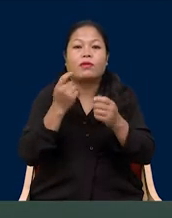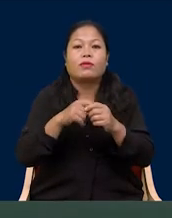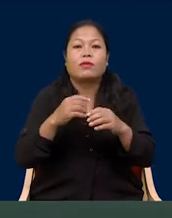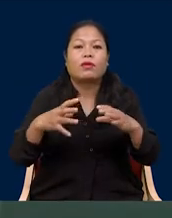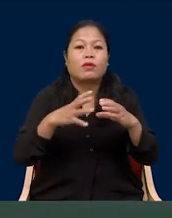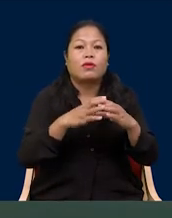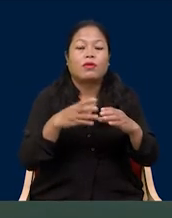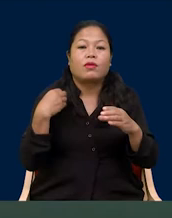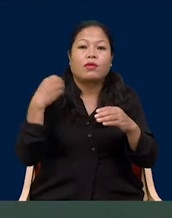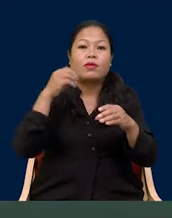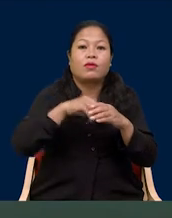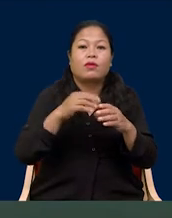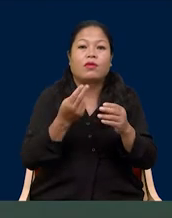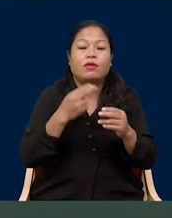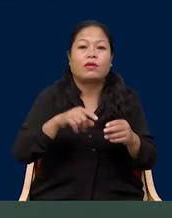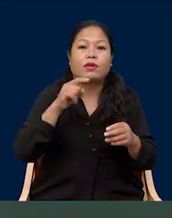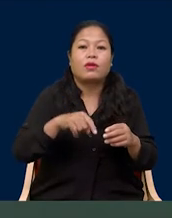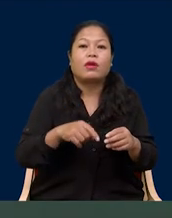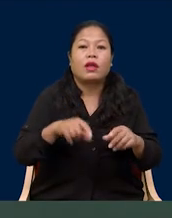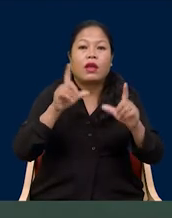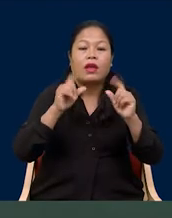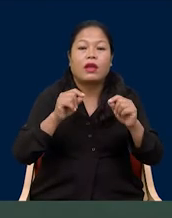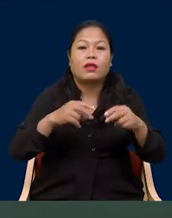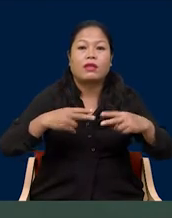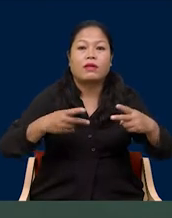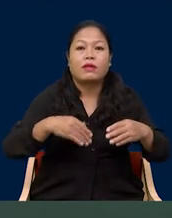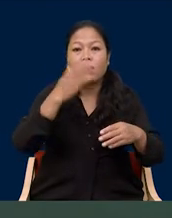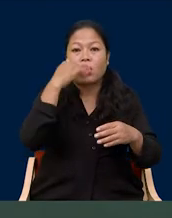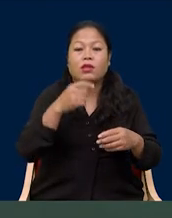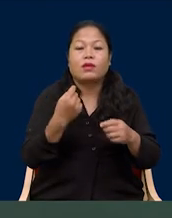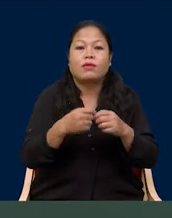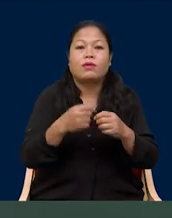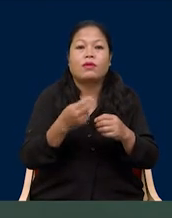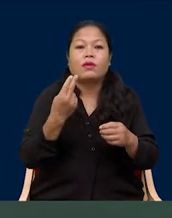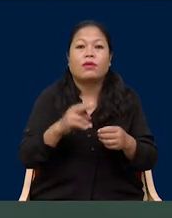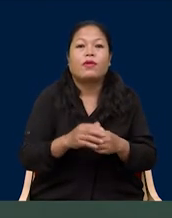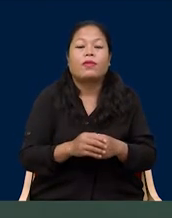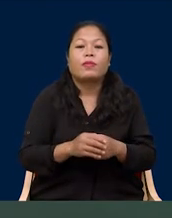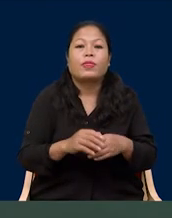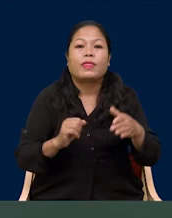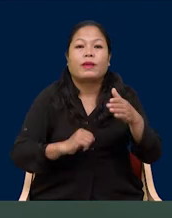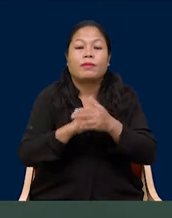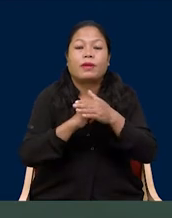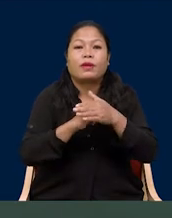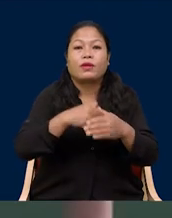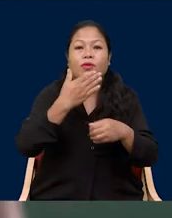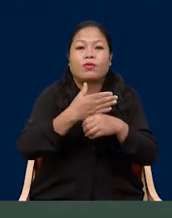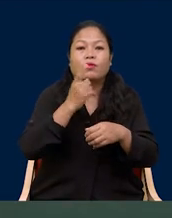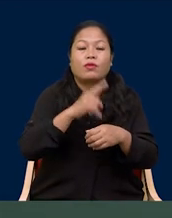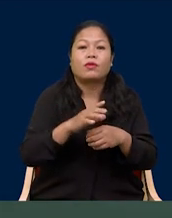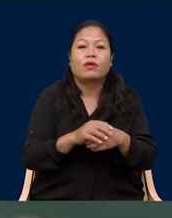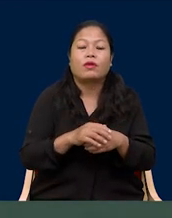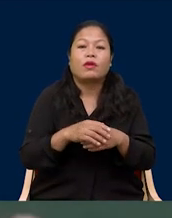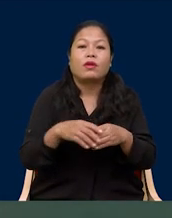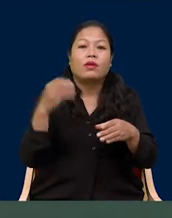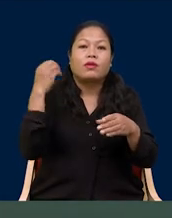हामीले चाहिँ के गर्ने, युथसँग इन्भल्भ भएर आजकलको अहिले चाहिने हामीलाई सामानहरू कसरी बनाउन सकिन्छ, के बनाउन सकिन्छ, हाम्रो मेन गोल चाहिँ त्यो हो।